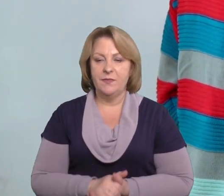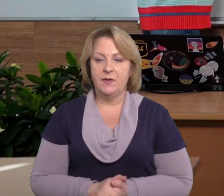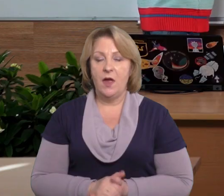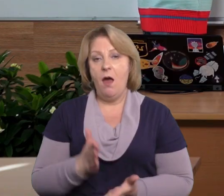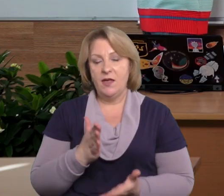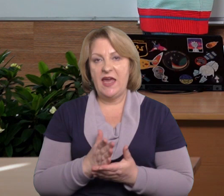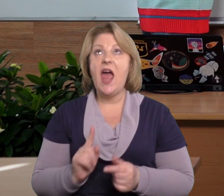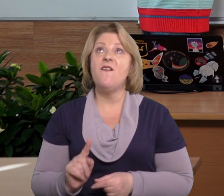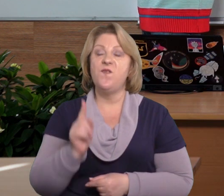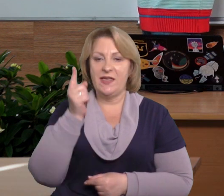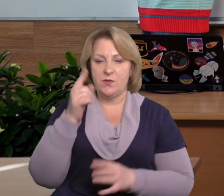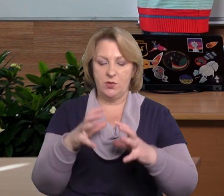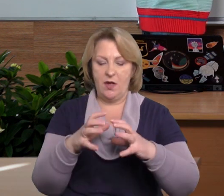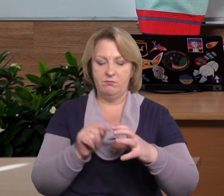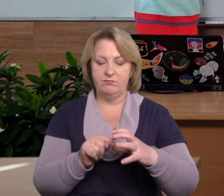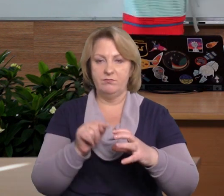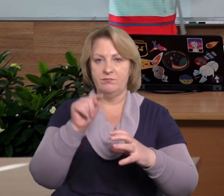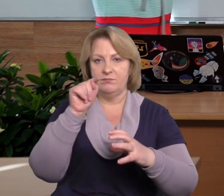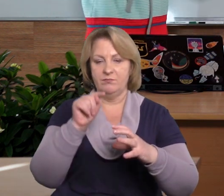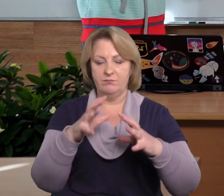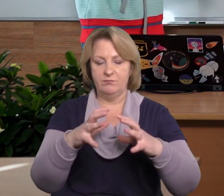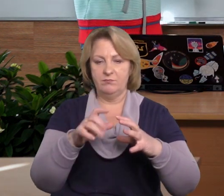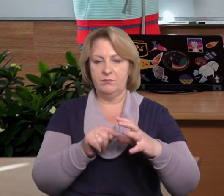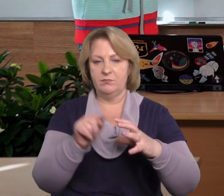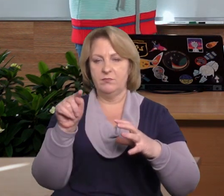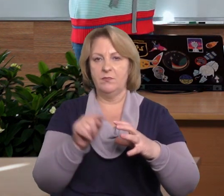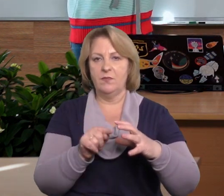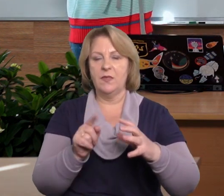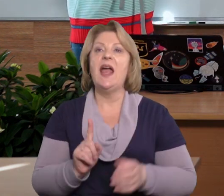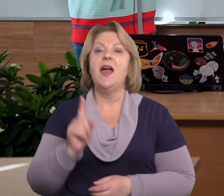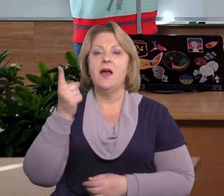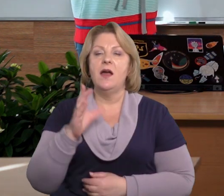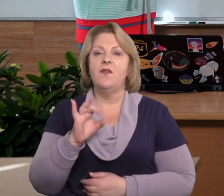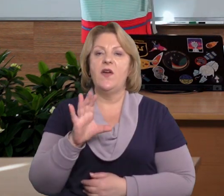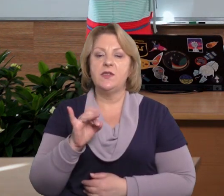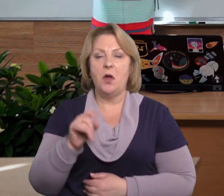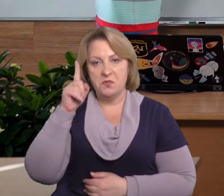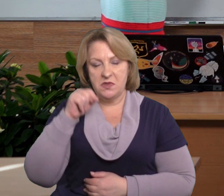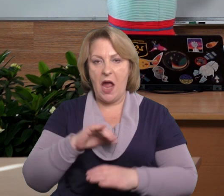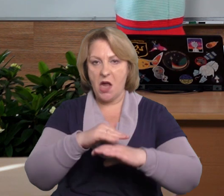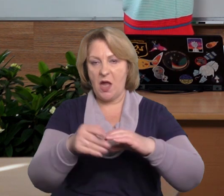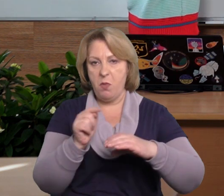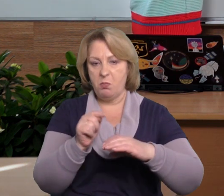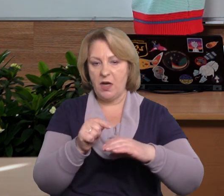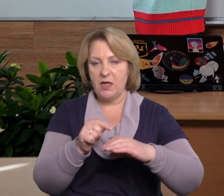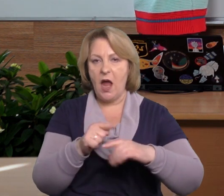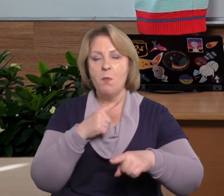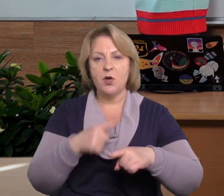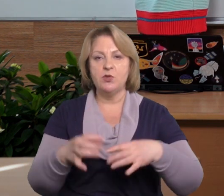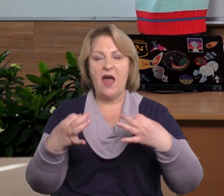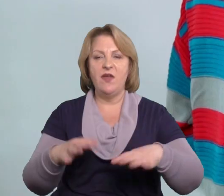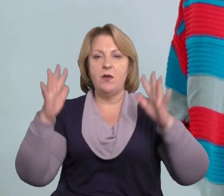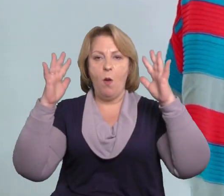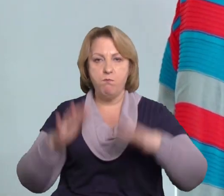висоту, нехай це буде ось така висота h. Знаємо, що на поверхні Землі прискорення вільного падіння